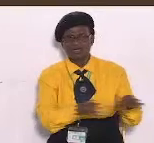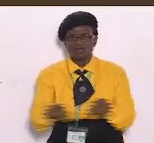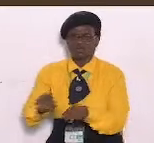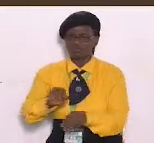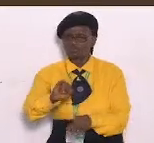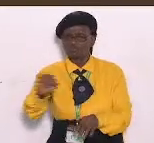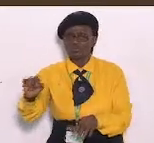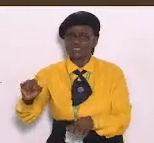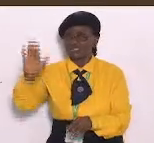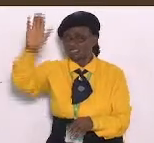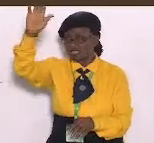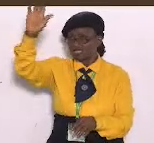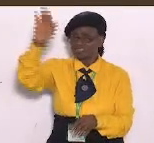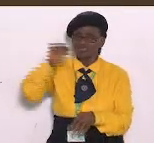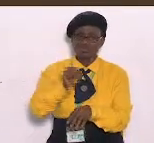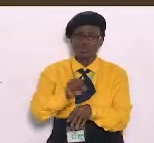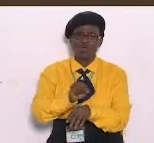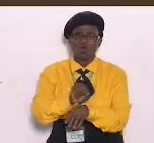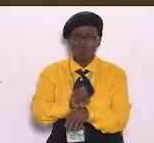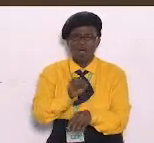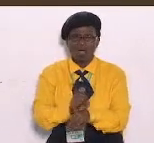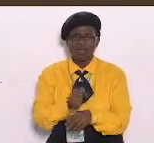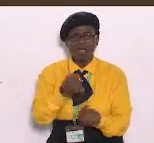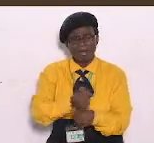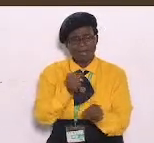églises faisant